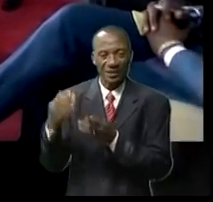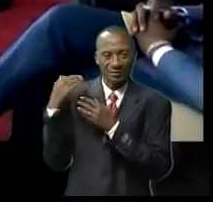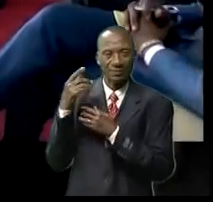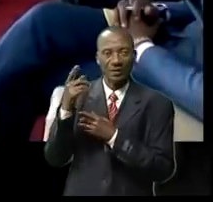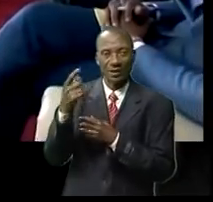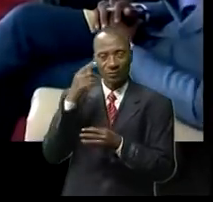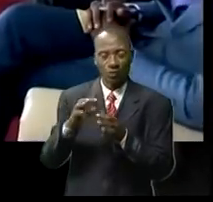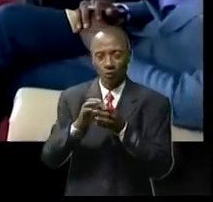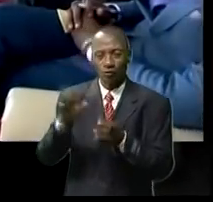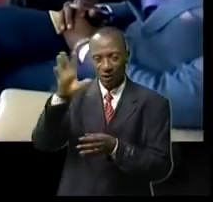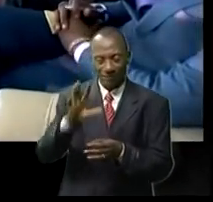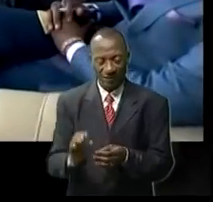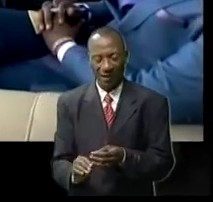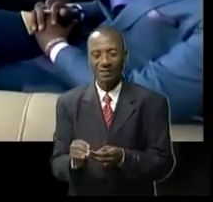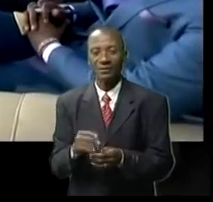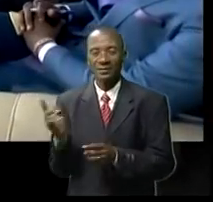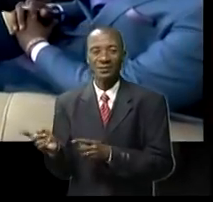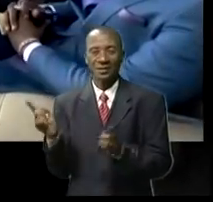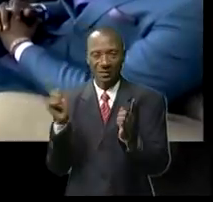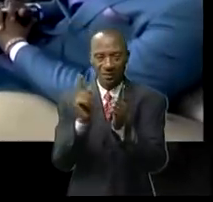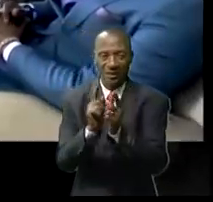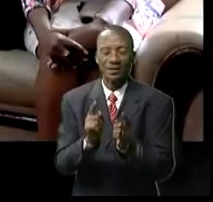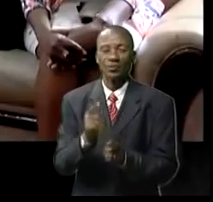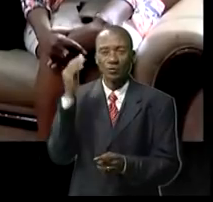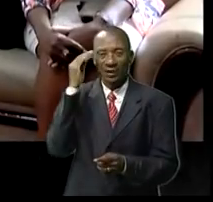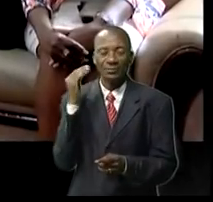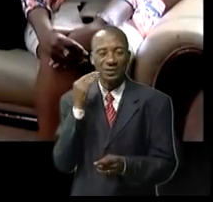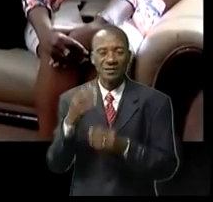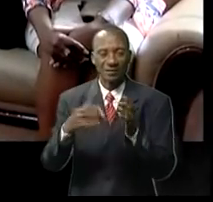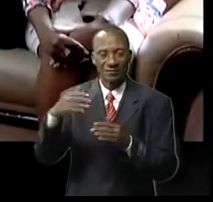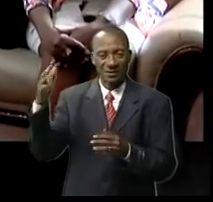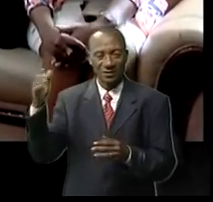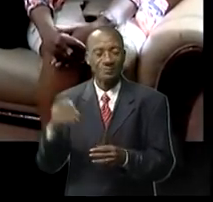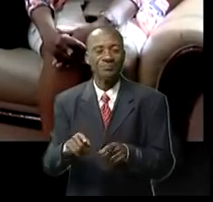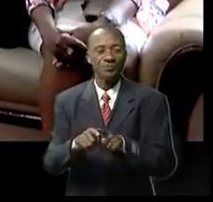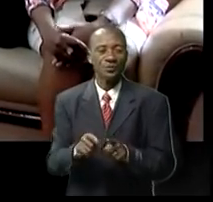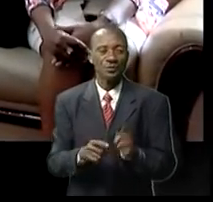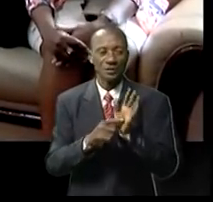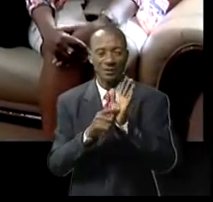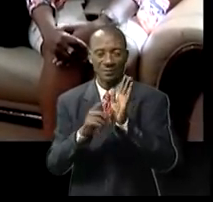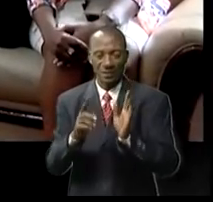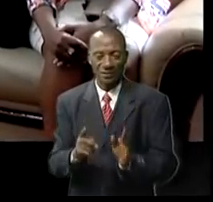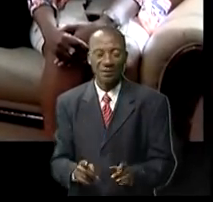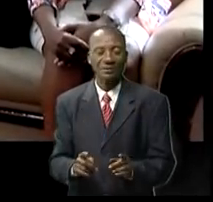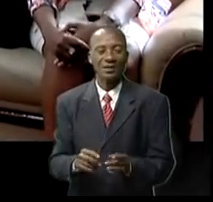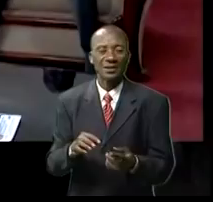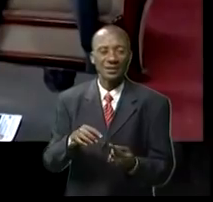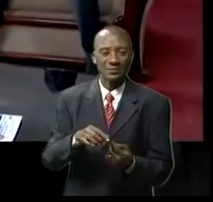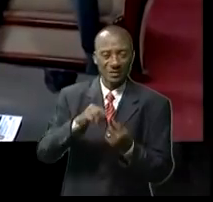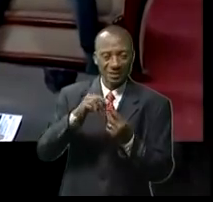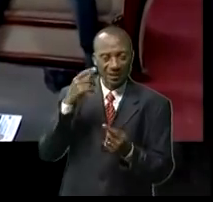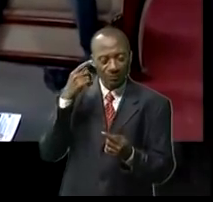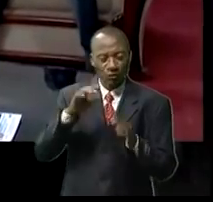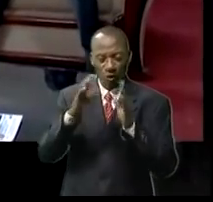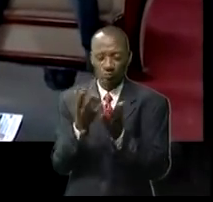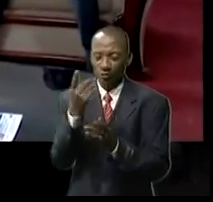dans le cadre de réfugiés qui s'était fait accompagner pour la circonstance de la représentante spéciale du président de la Commission de l'Union africaine et chef du